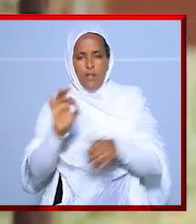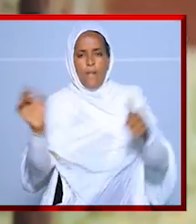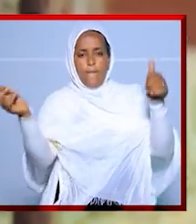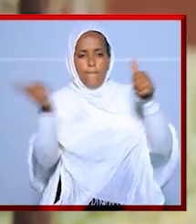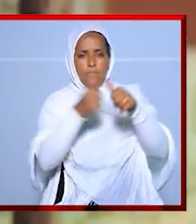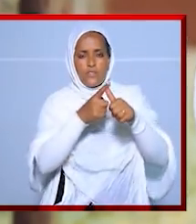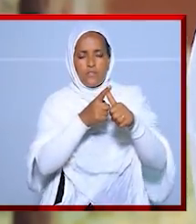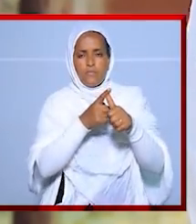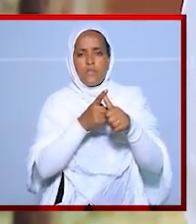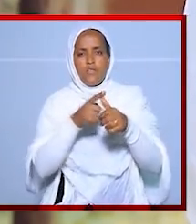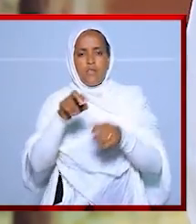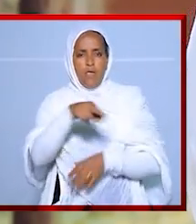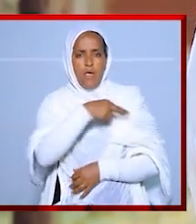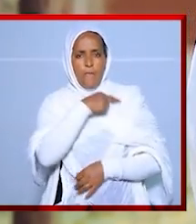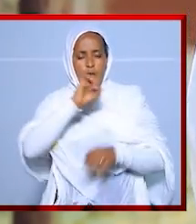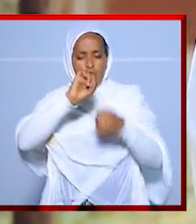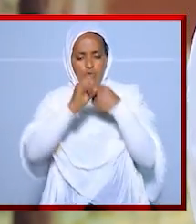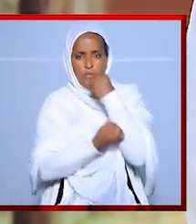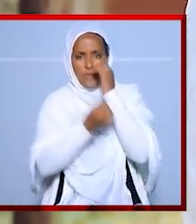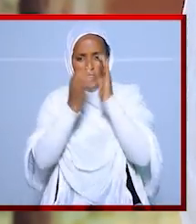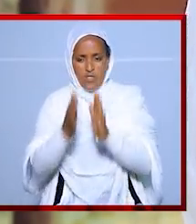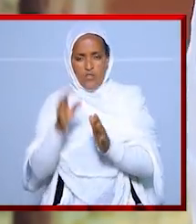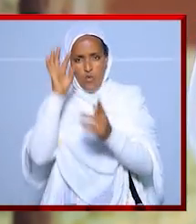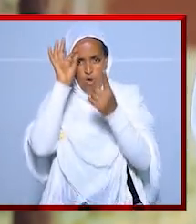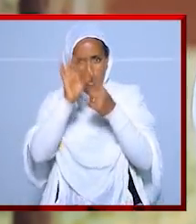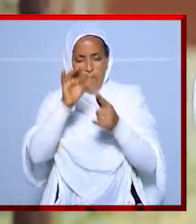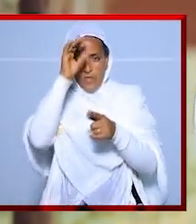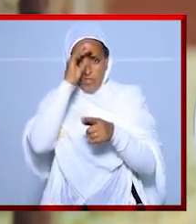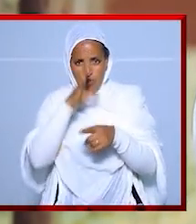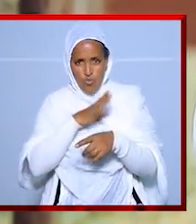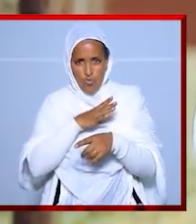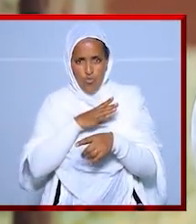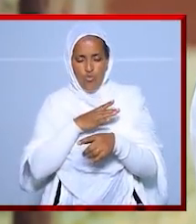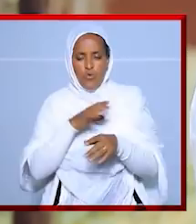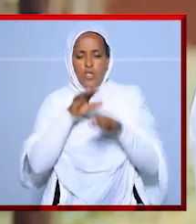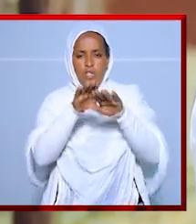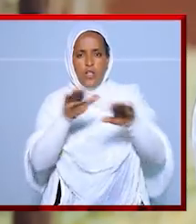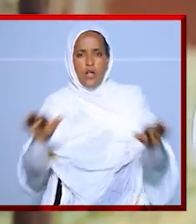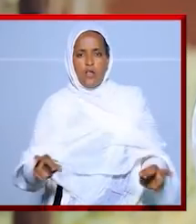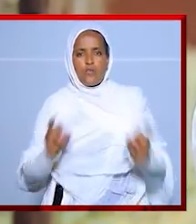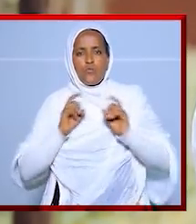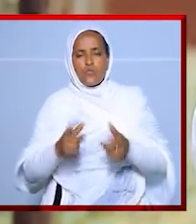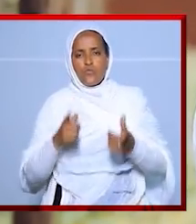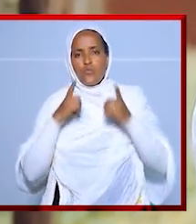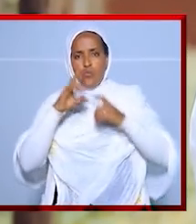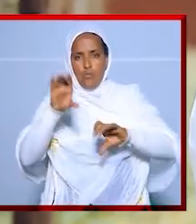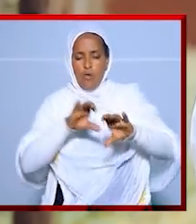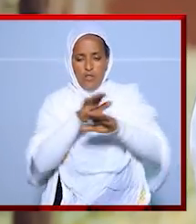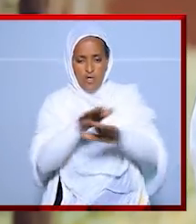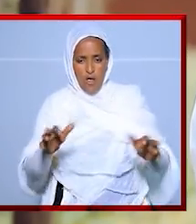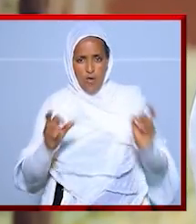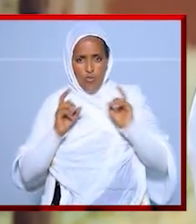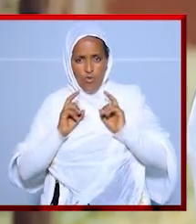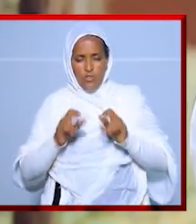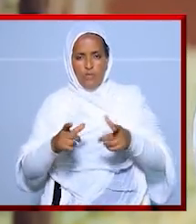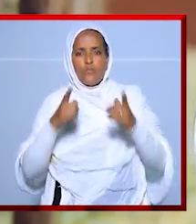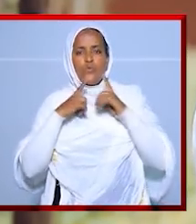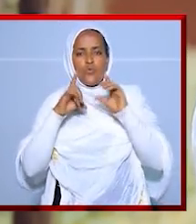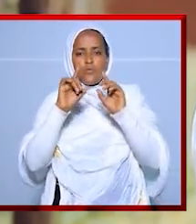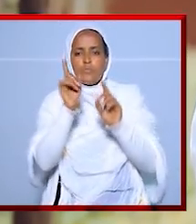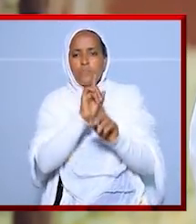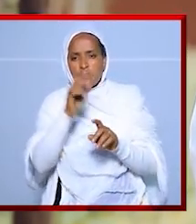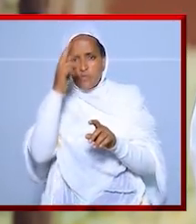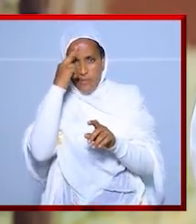ትገኛለች። በመጀመሪያ የሃይማኖት መሰረታዊ ዓላማ ሰዎች የተረጋጋ ህይወት እንዲኖሩ ማድረግ ነው። የተረጋጋ ህይወት